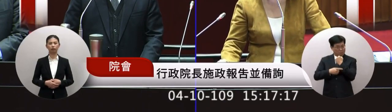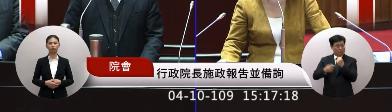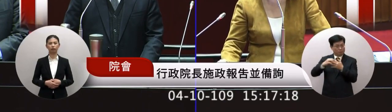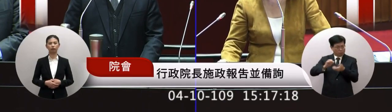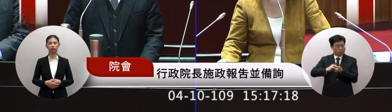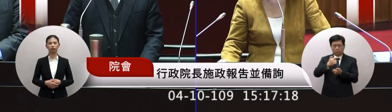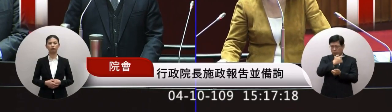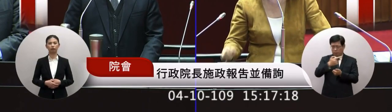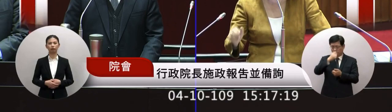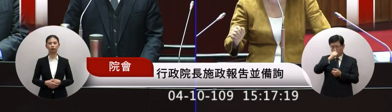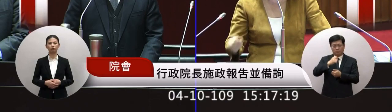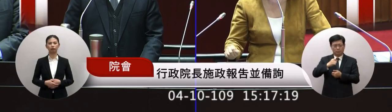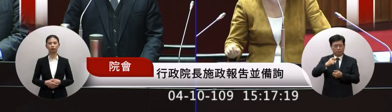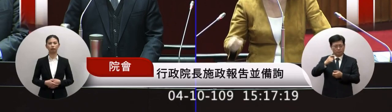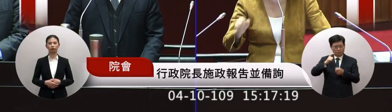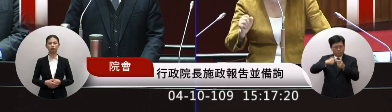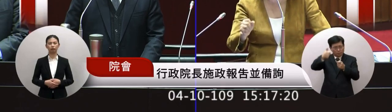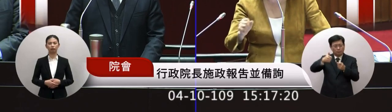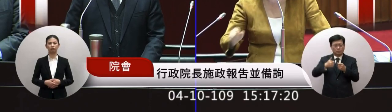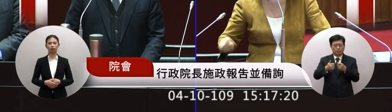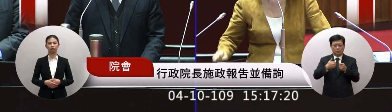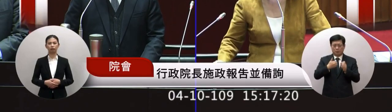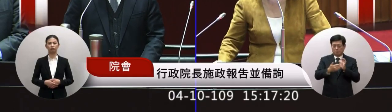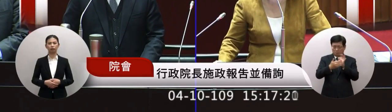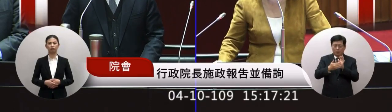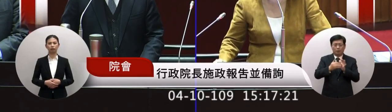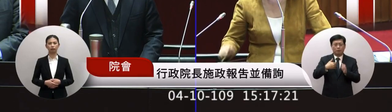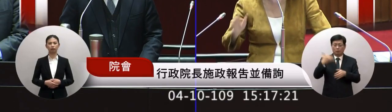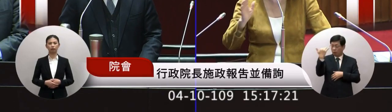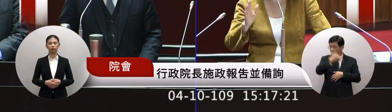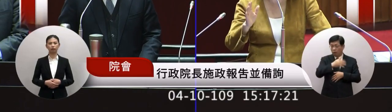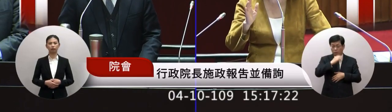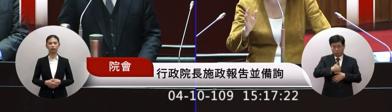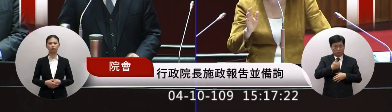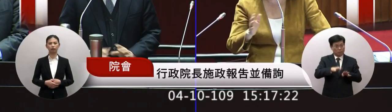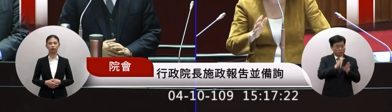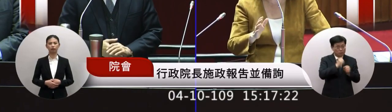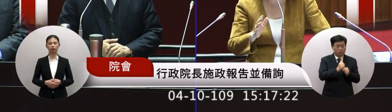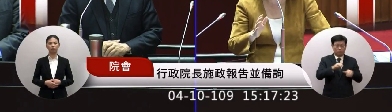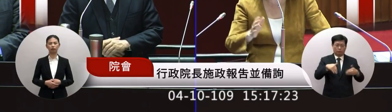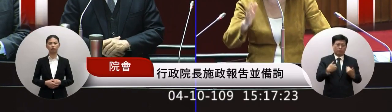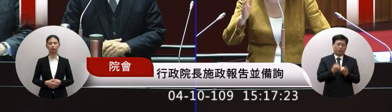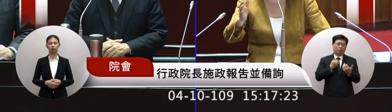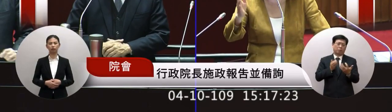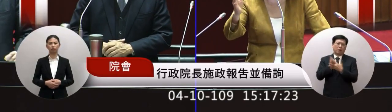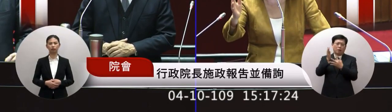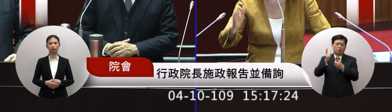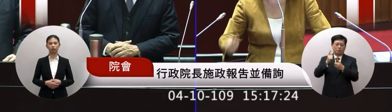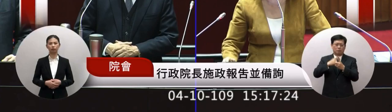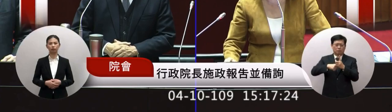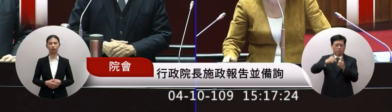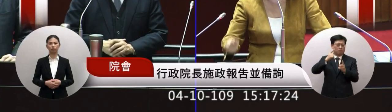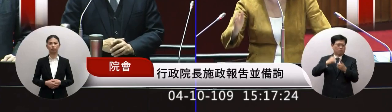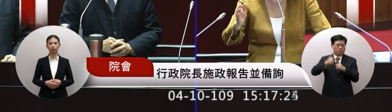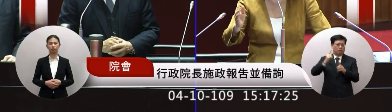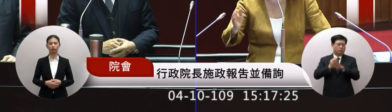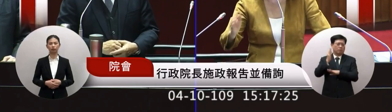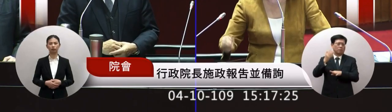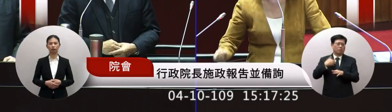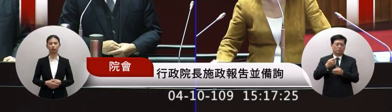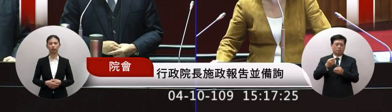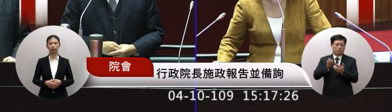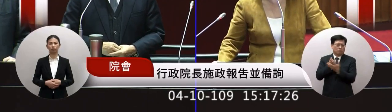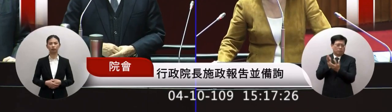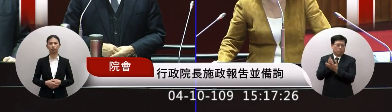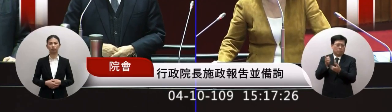规定是一个美意为了防疫，但实际上面执行的时候呢，却反而变成超过了那个界限，然后